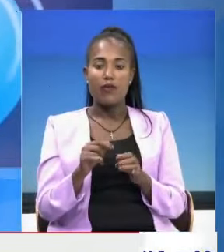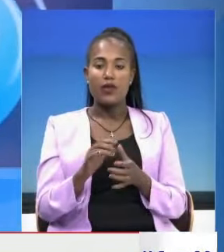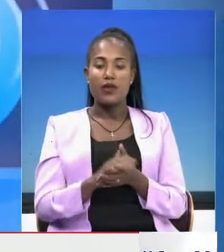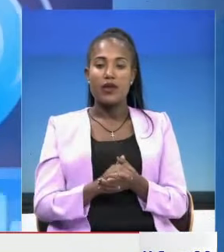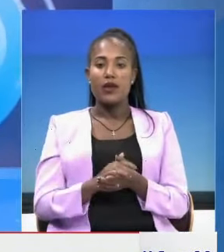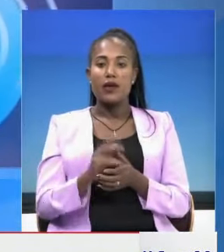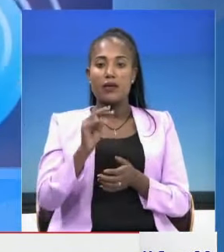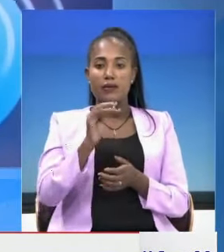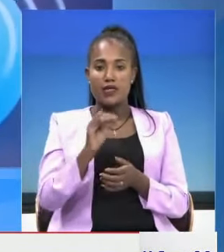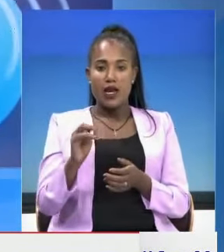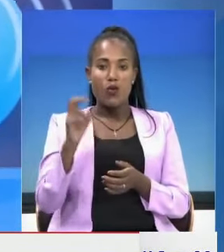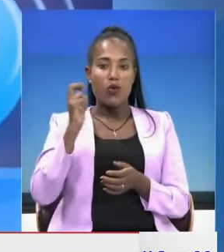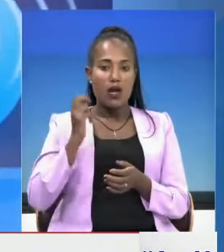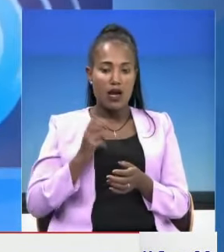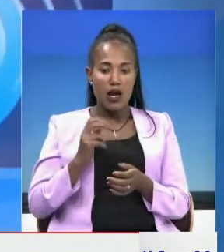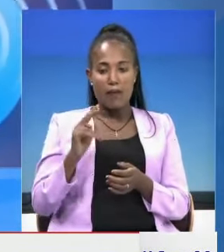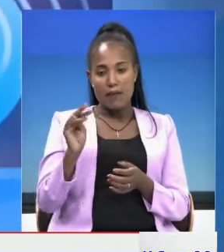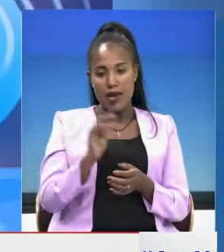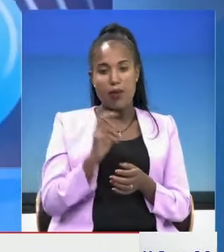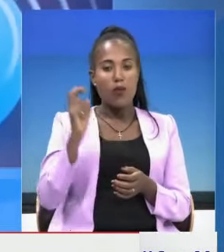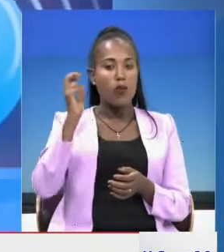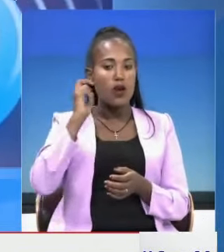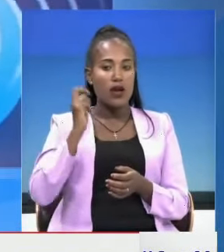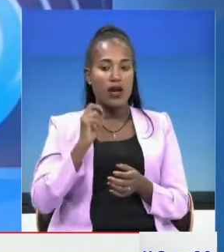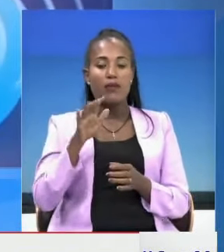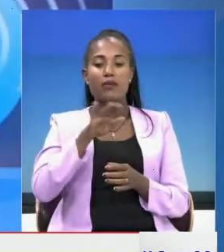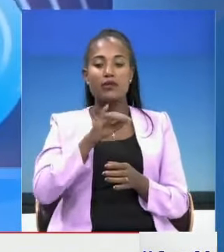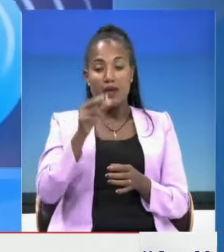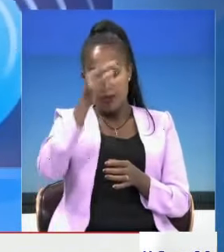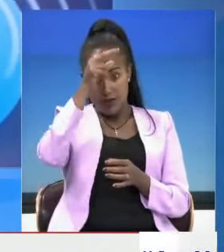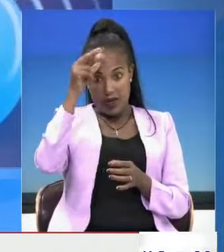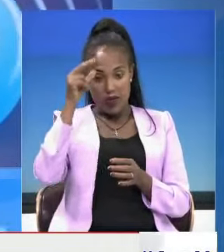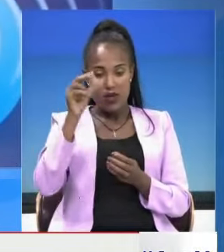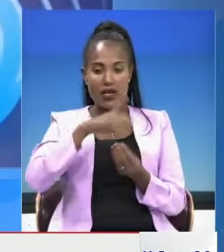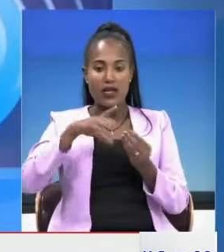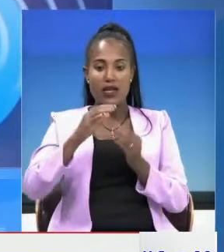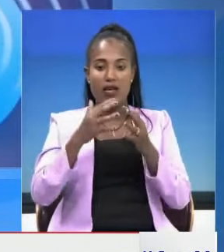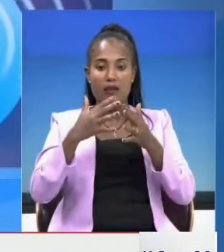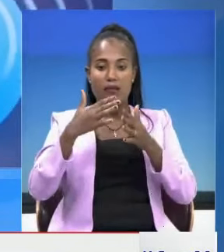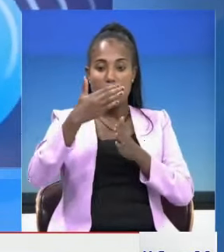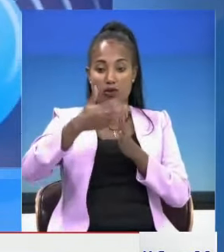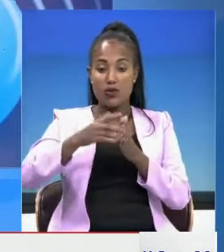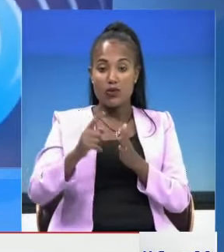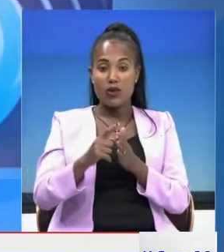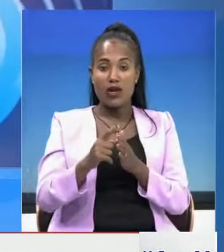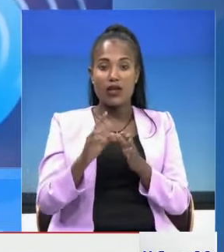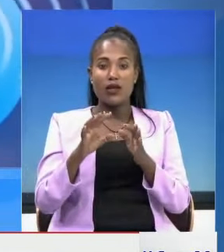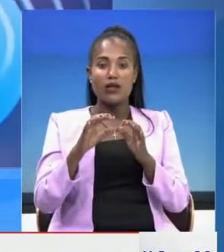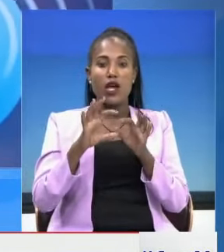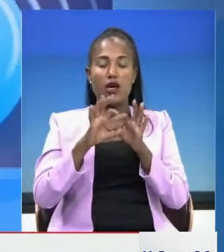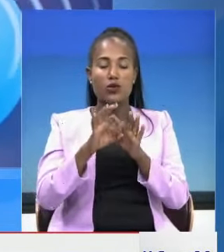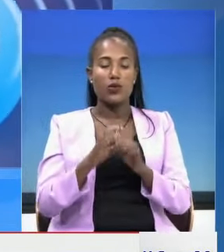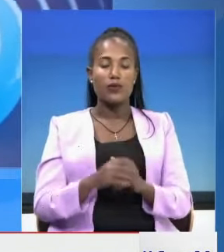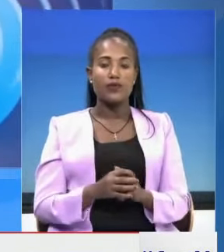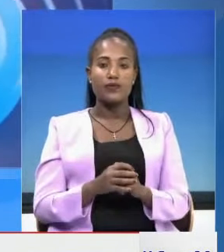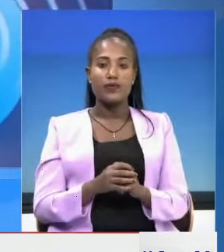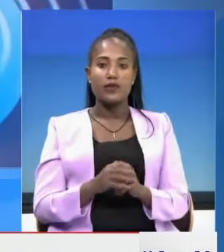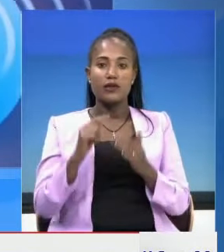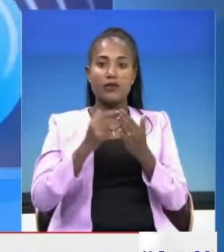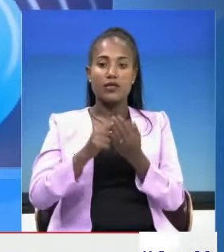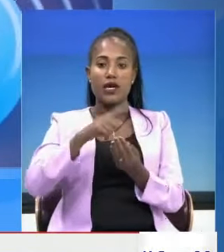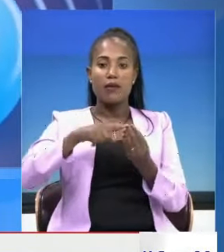በምስራቅ ወለጋ ምዕራብ ወለጋም በተመሳሳይ ከቤንሻንጉል ጉሙዝ ክልል ጋር የሚያዋስነው ከመሆኑ ጋር ተያይዞ በዚህ